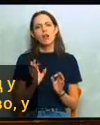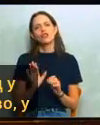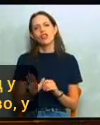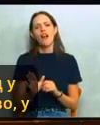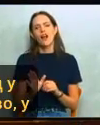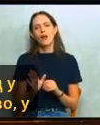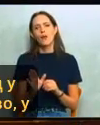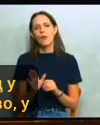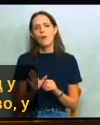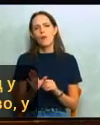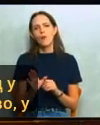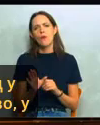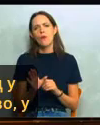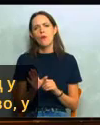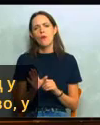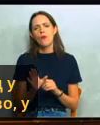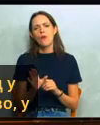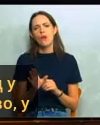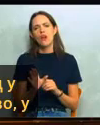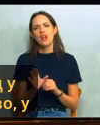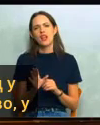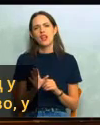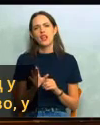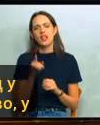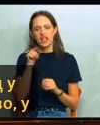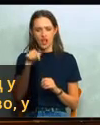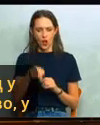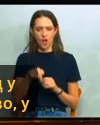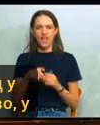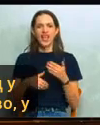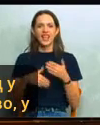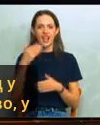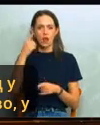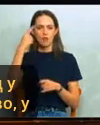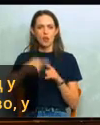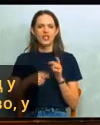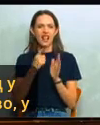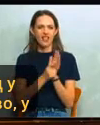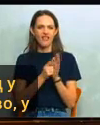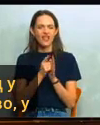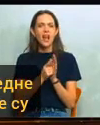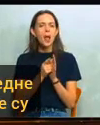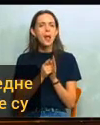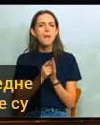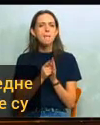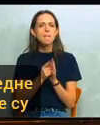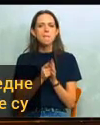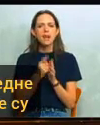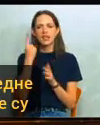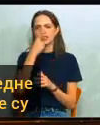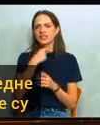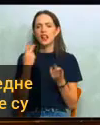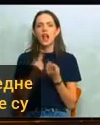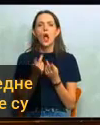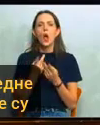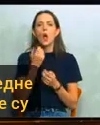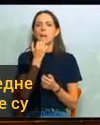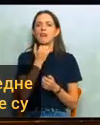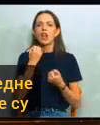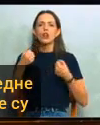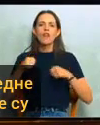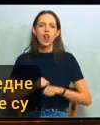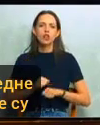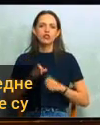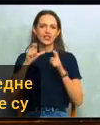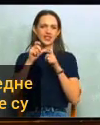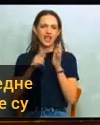da je ovaj grad u poslednje vreme pretvoren zapravo u privatno vlasništvo Srpske napredne